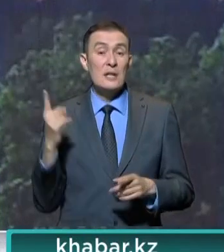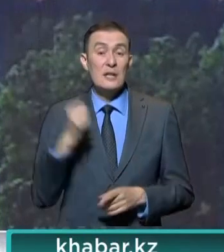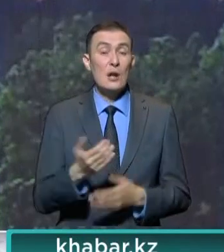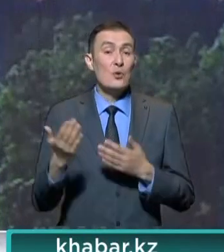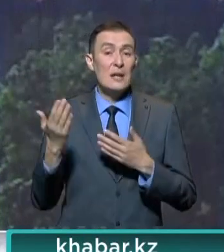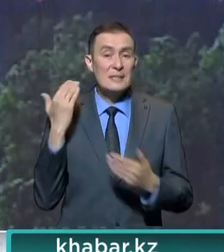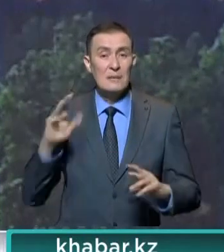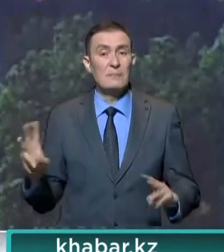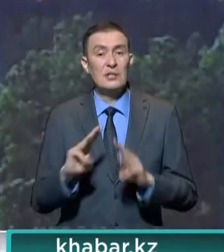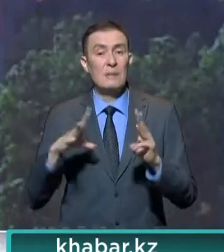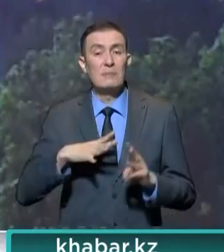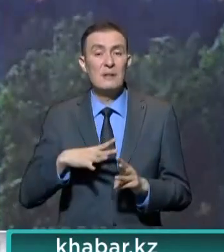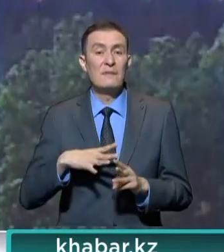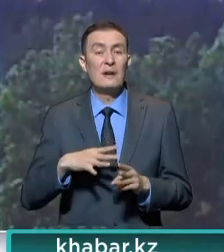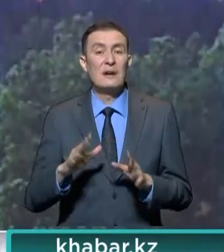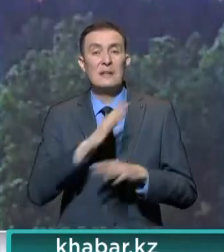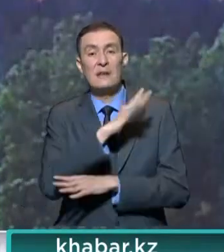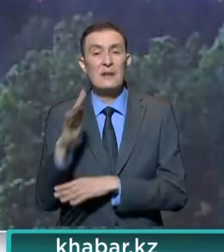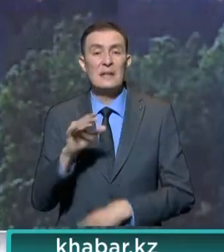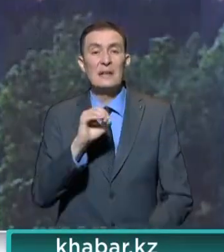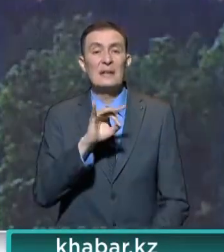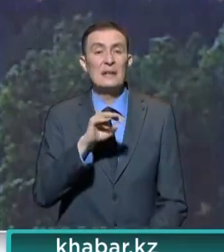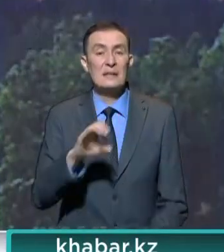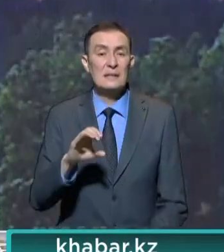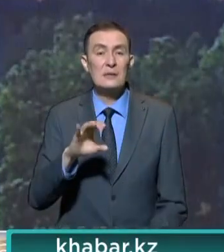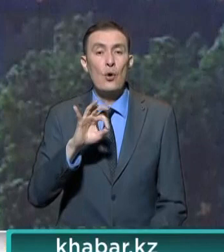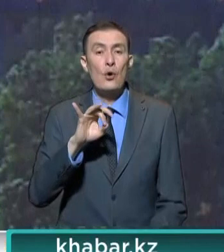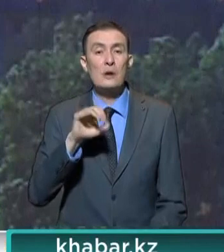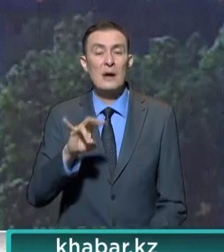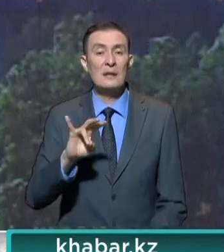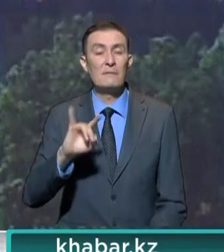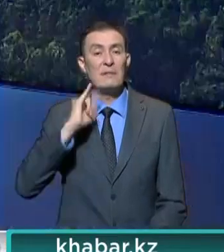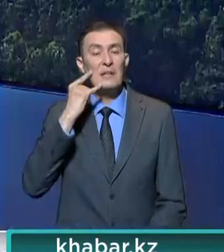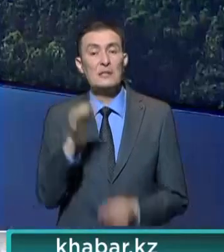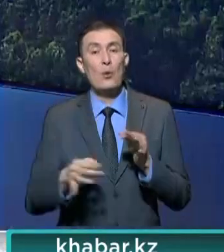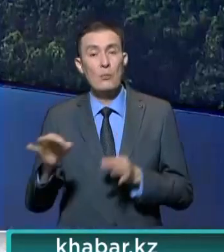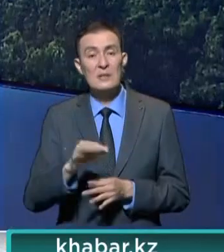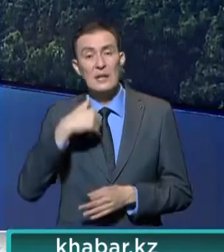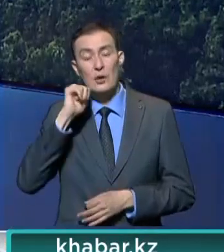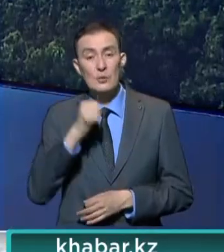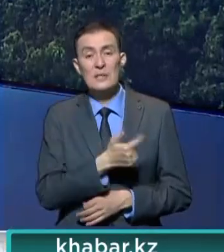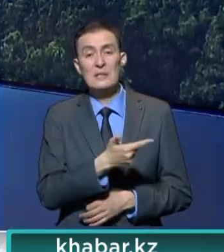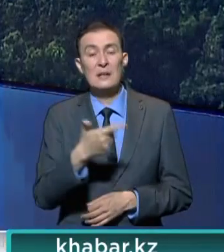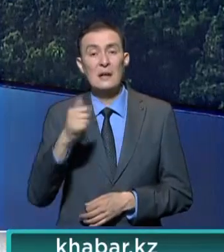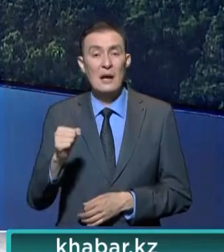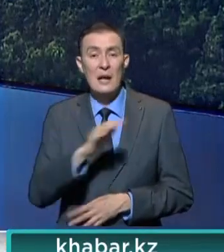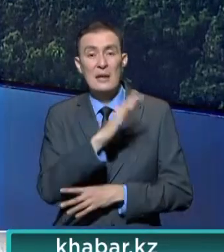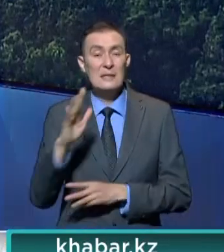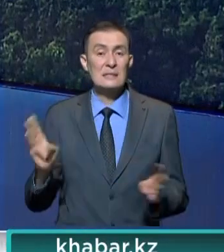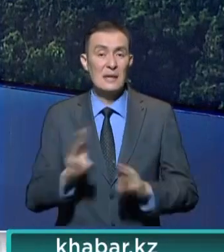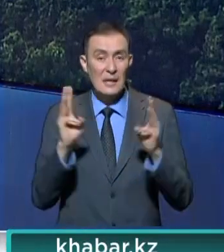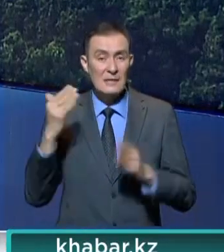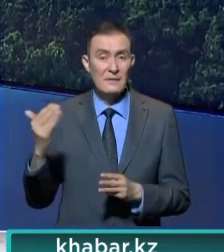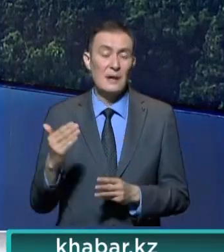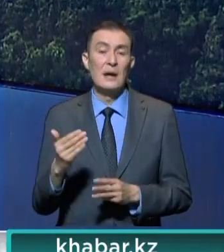неделю назад пожар произошел в резервате Ерте-Сормане в Павлодарском регионе. А накануне несколько гектаров леса загорелись